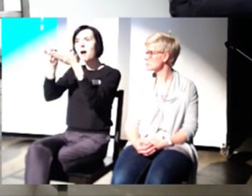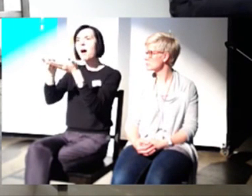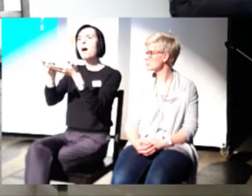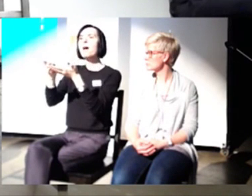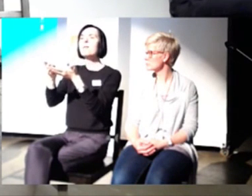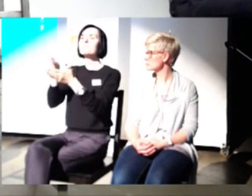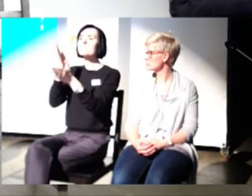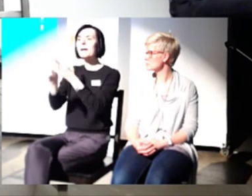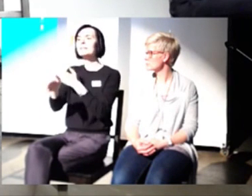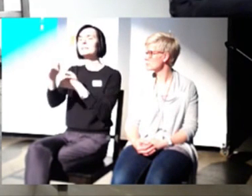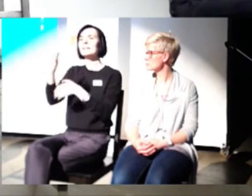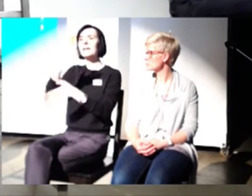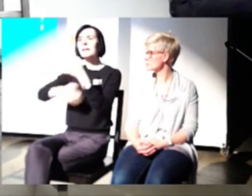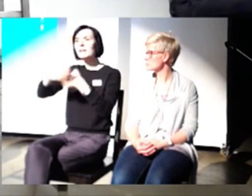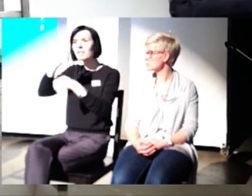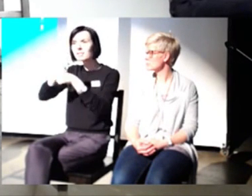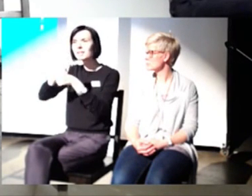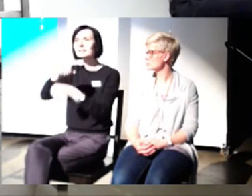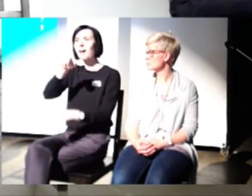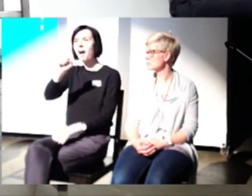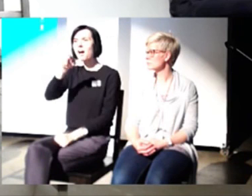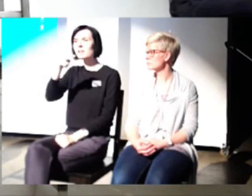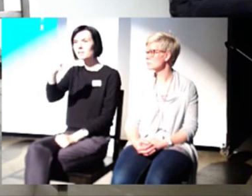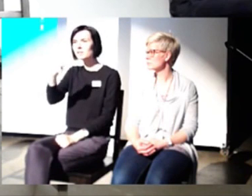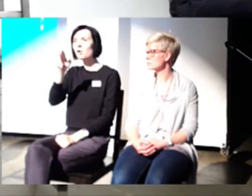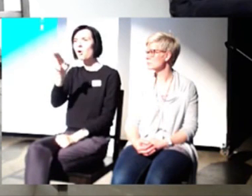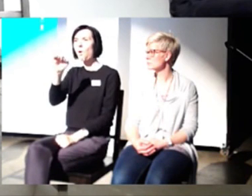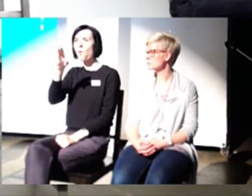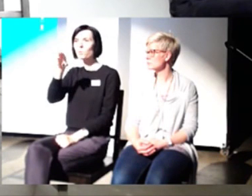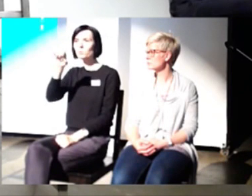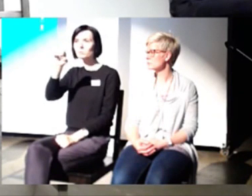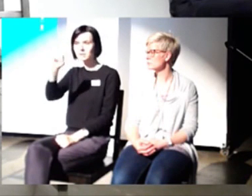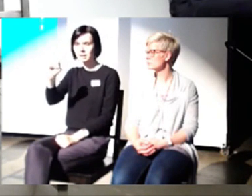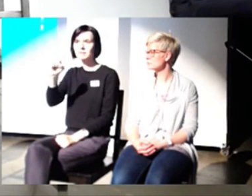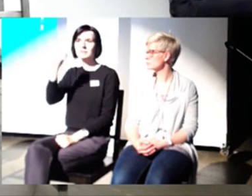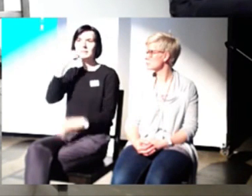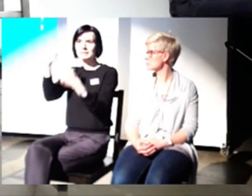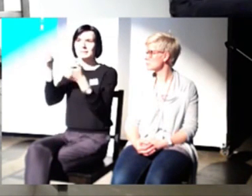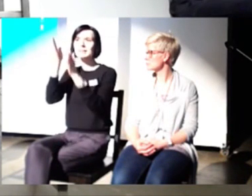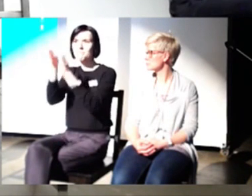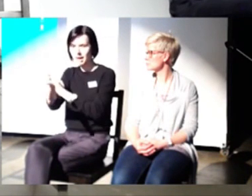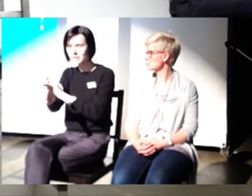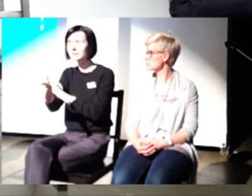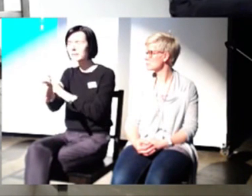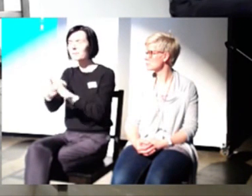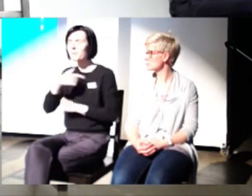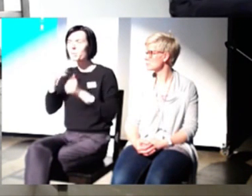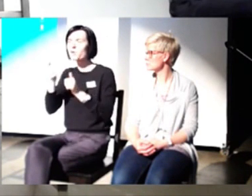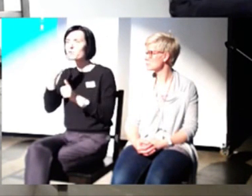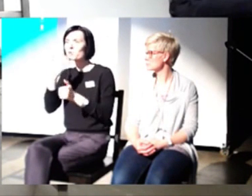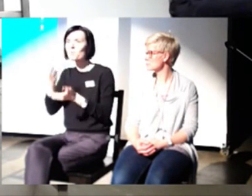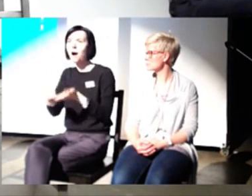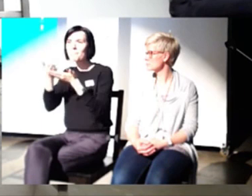Iso-Britannian. Ja saataisiin sitten sellaista